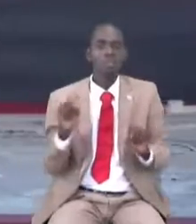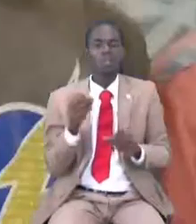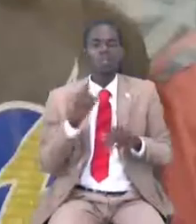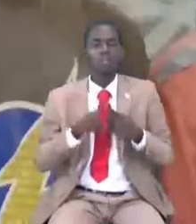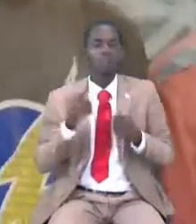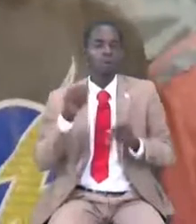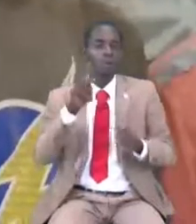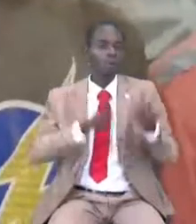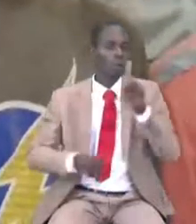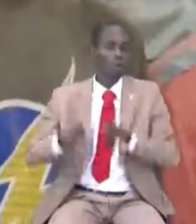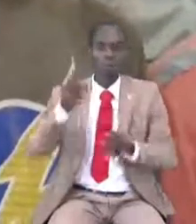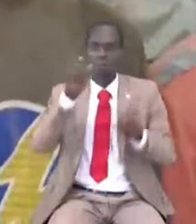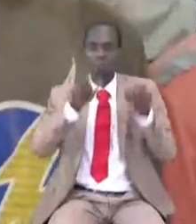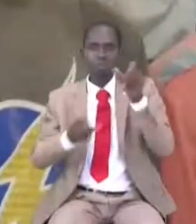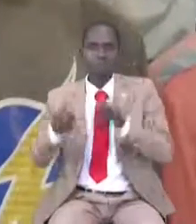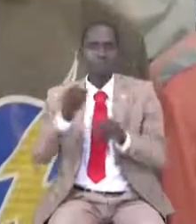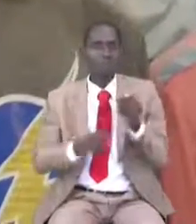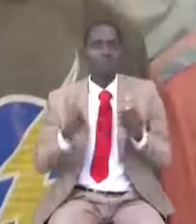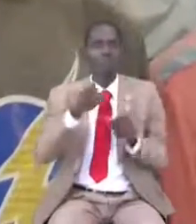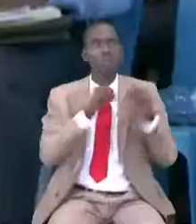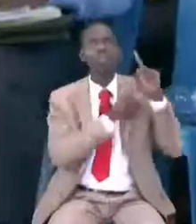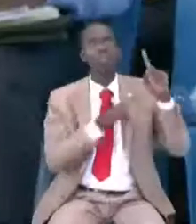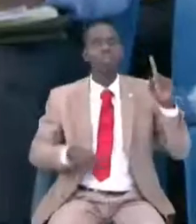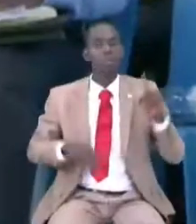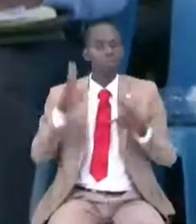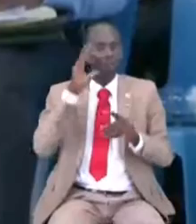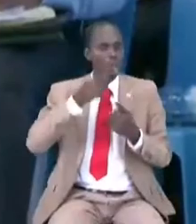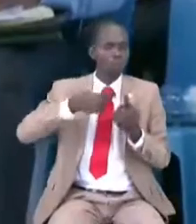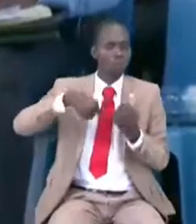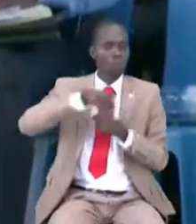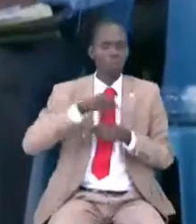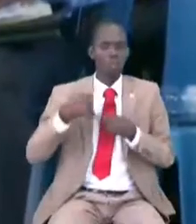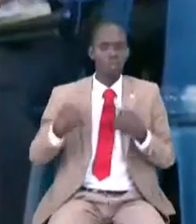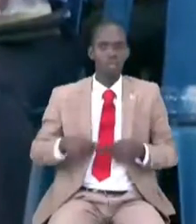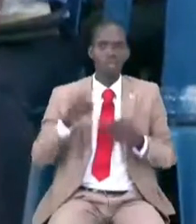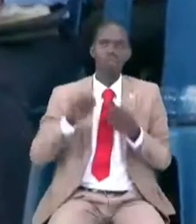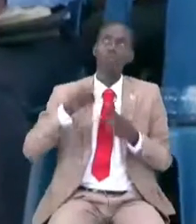cœur vers lui-même au nom de Jésus-Christ. Amen.